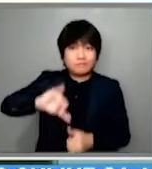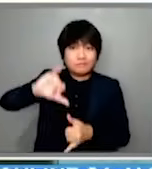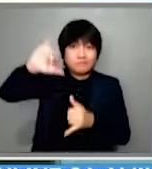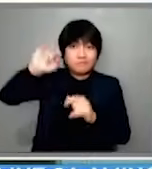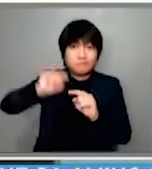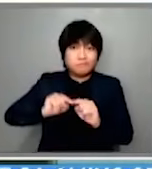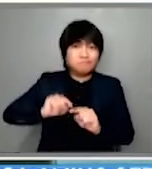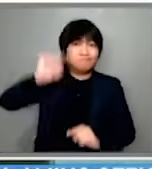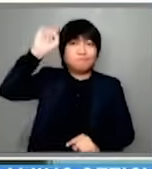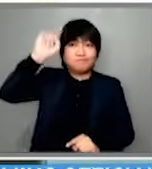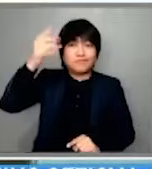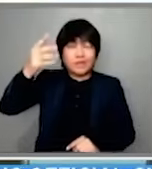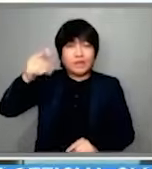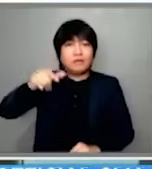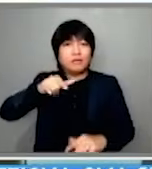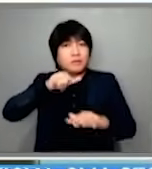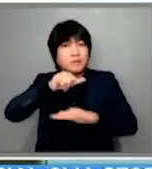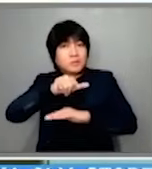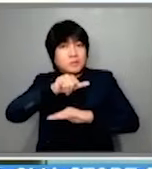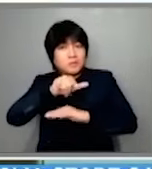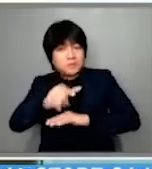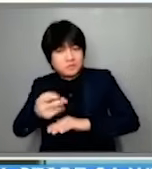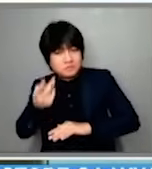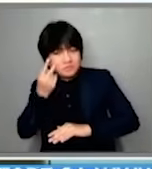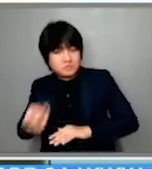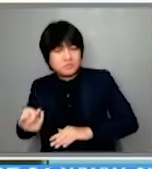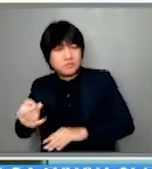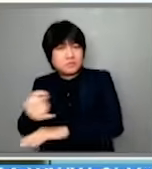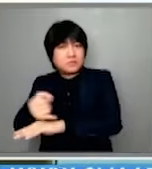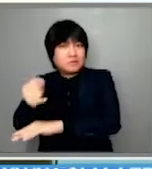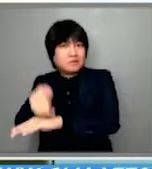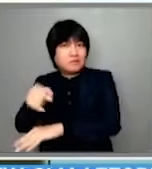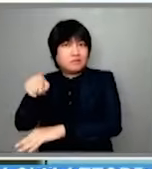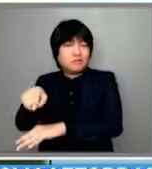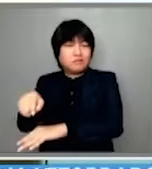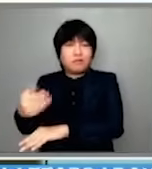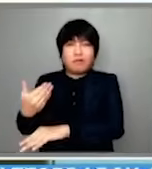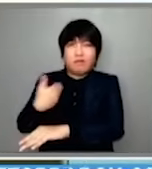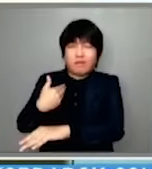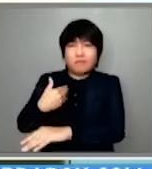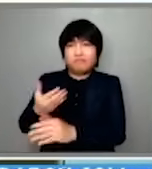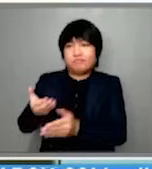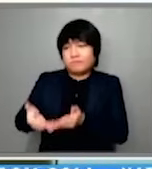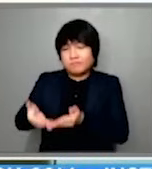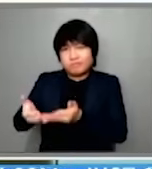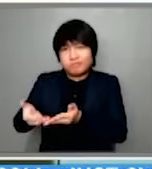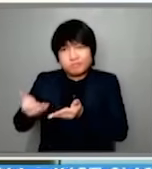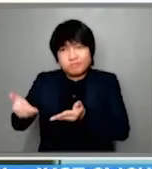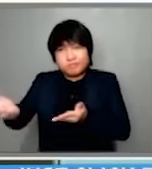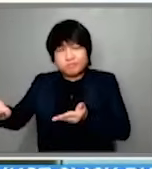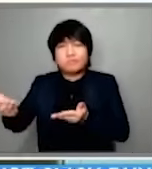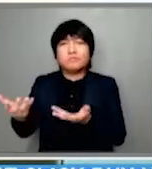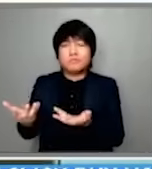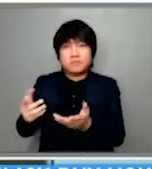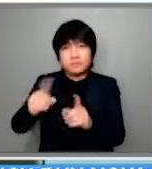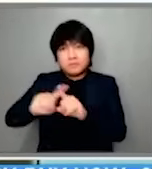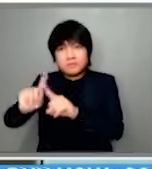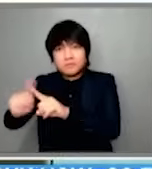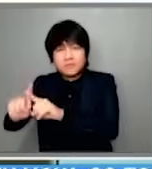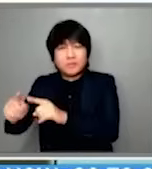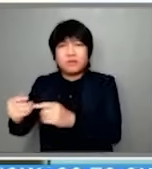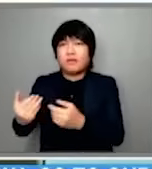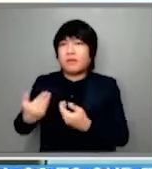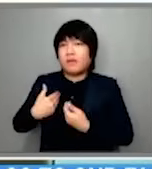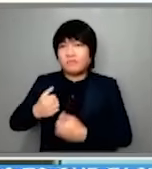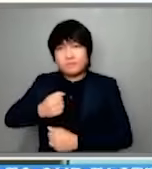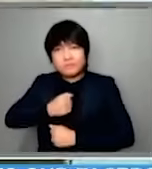ang BRP Sierra Madre na napapalibutan ng mga sasakyang pandagat ng China. Kabilang na riyan ang kanilang Coast Guard, Navy at